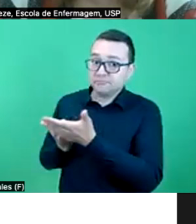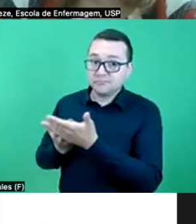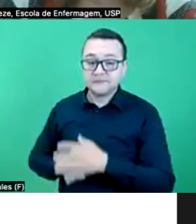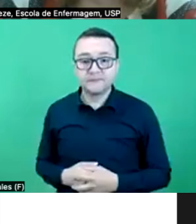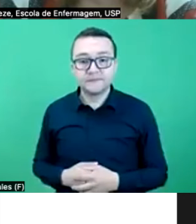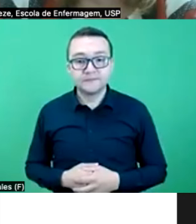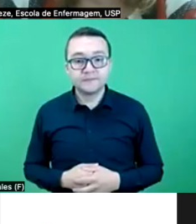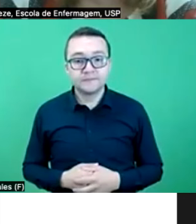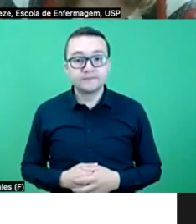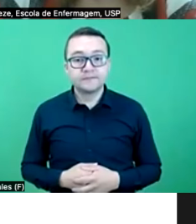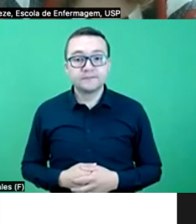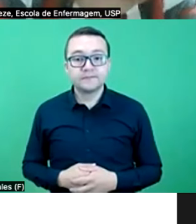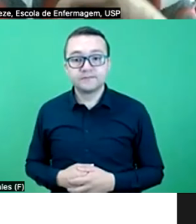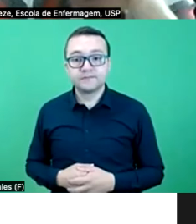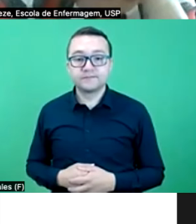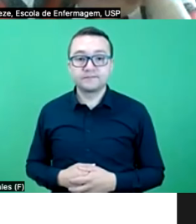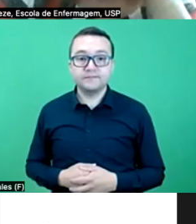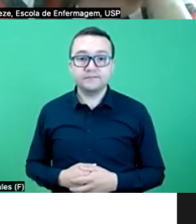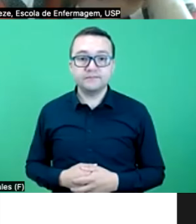Pour clore,